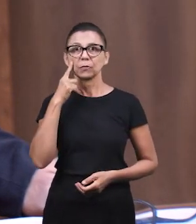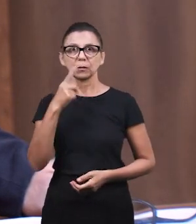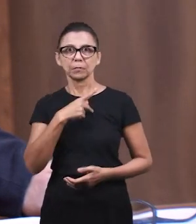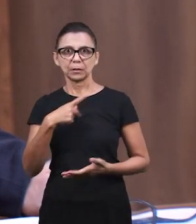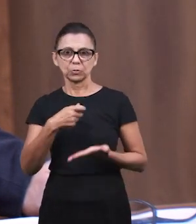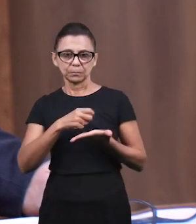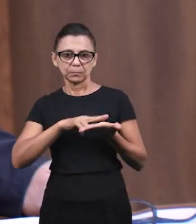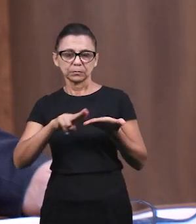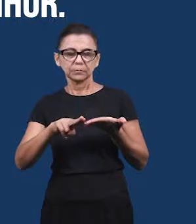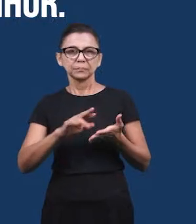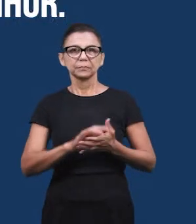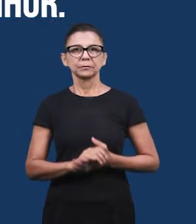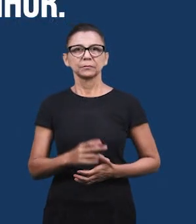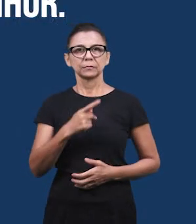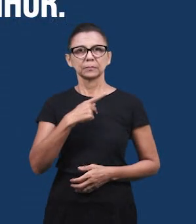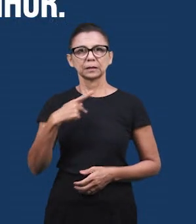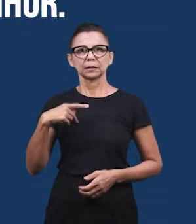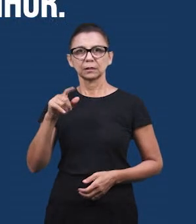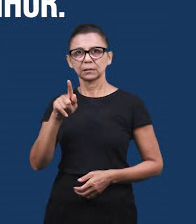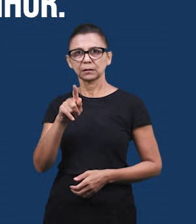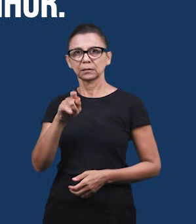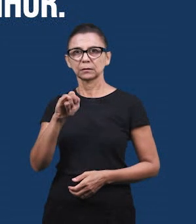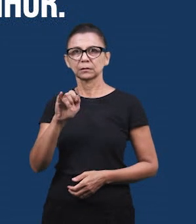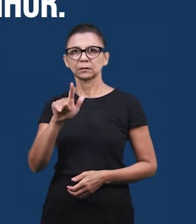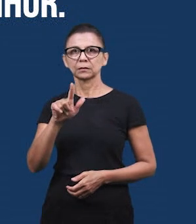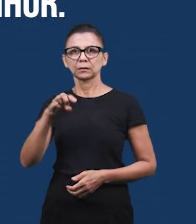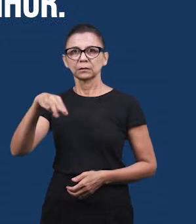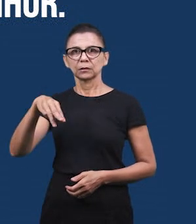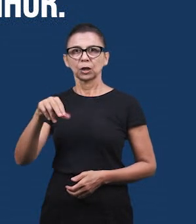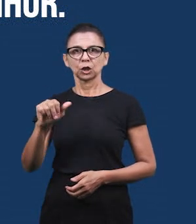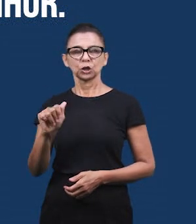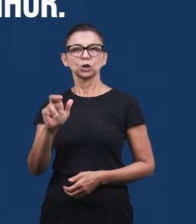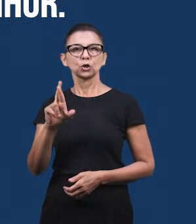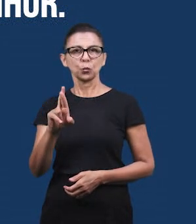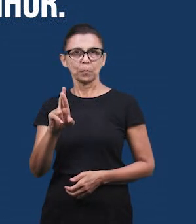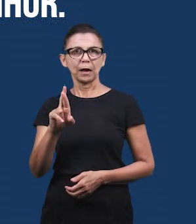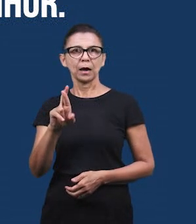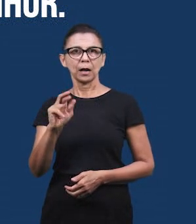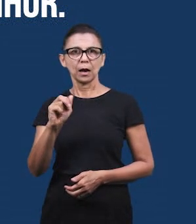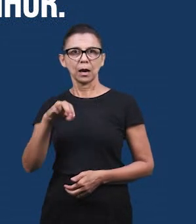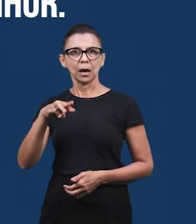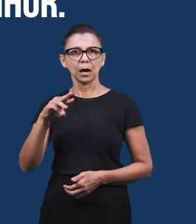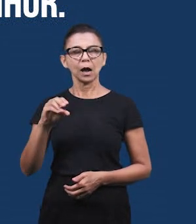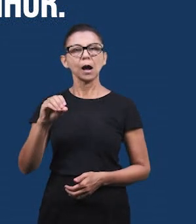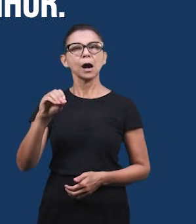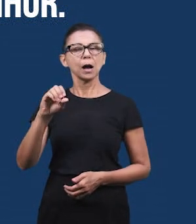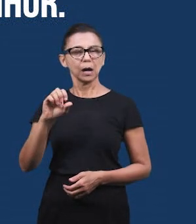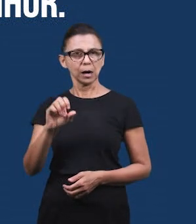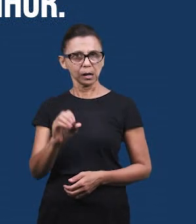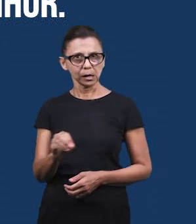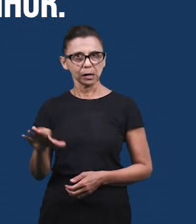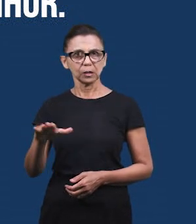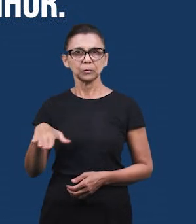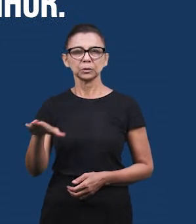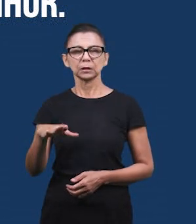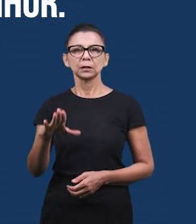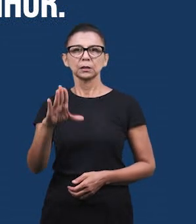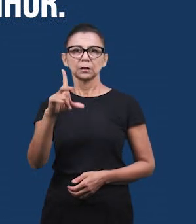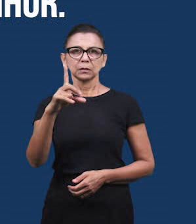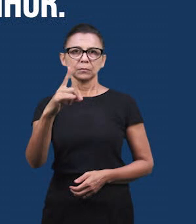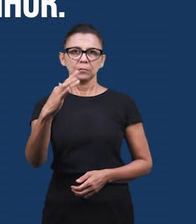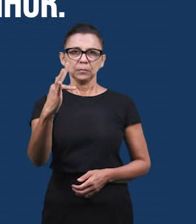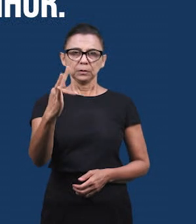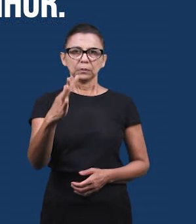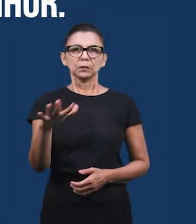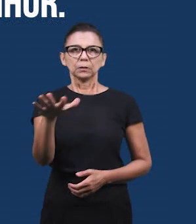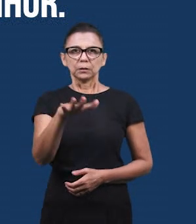мы услышим пасторское письмо. Пастор Жилмарда Силва Рамос, возлюбленным братьям и сестрам из города